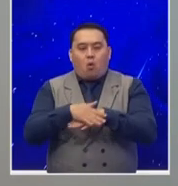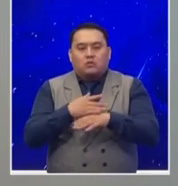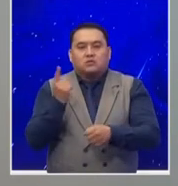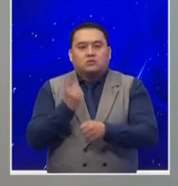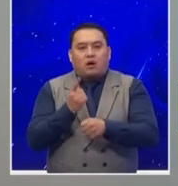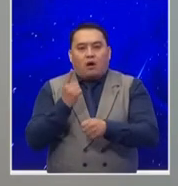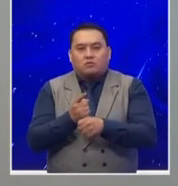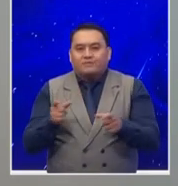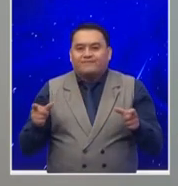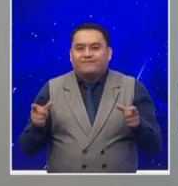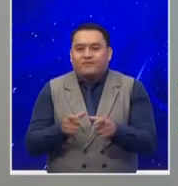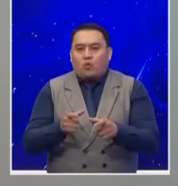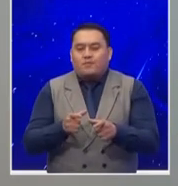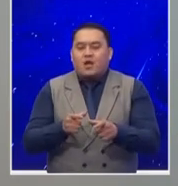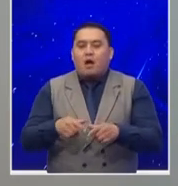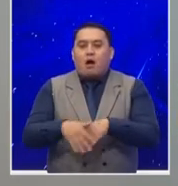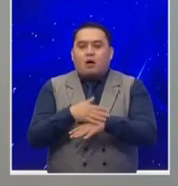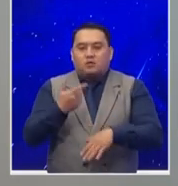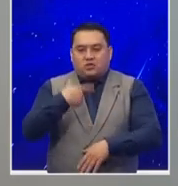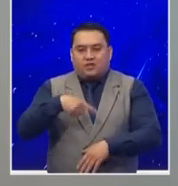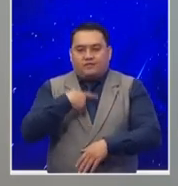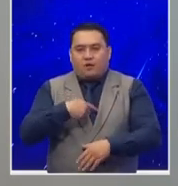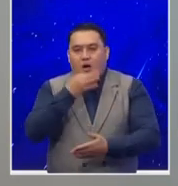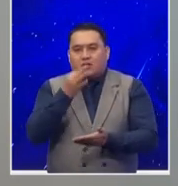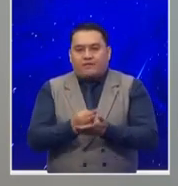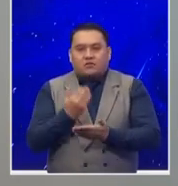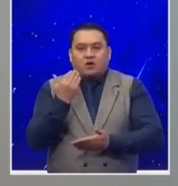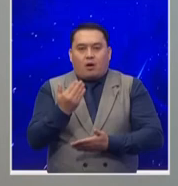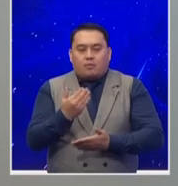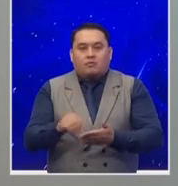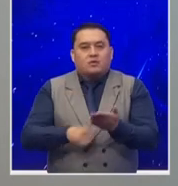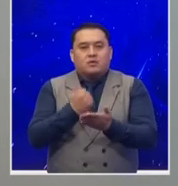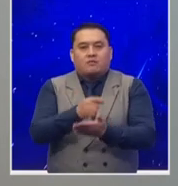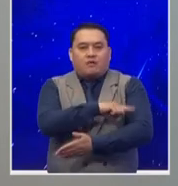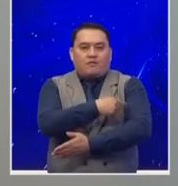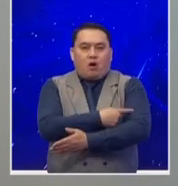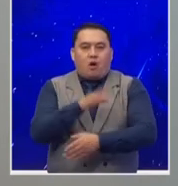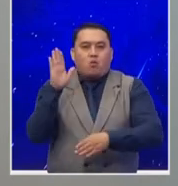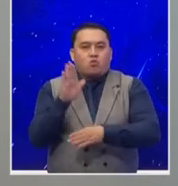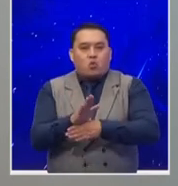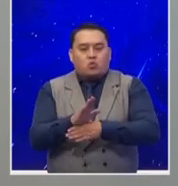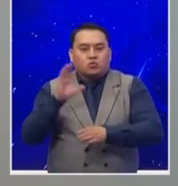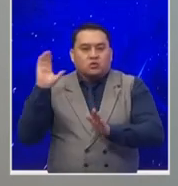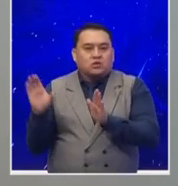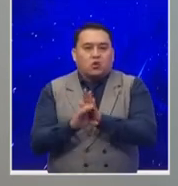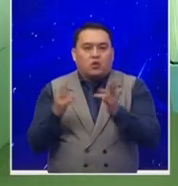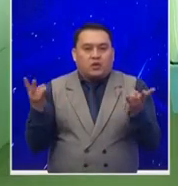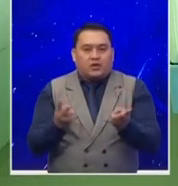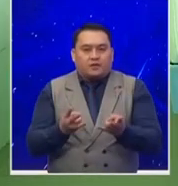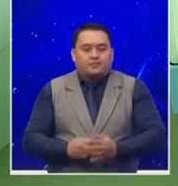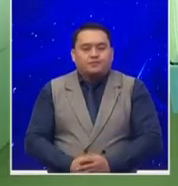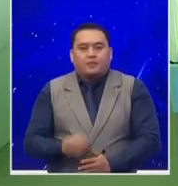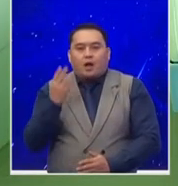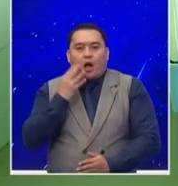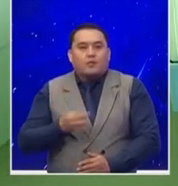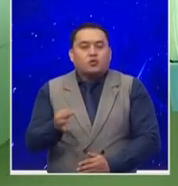шектеулер сол қалпы қалады. Тұрғындар өз денсаулық үшін жауапты. Сондықтан бас санитар бекіткен қаулыға құлақ асуы қажет.